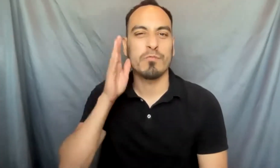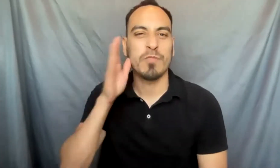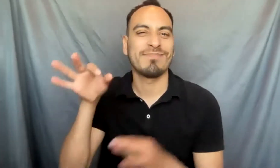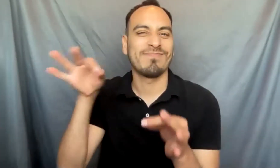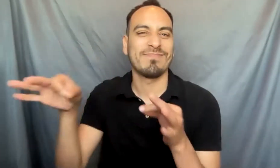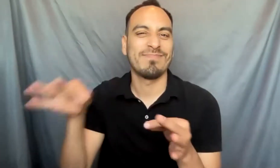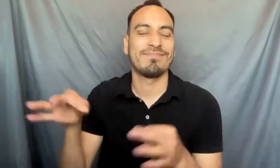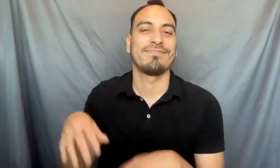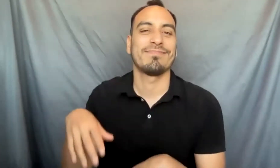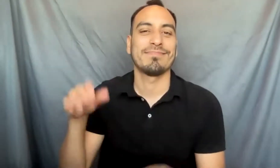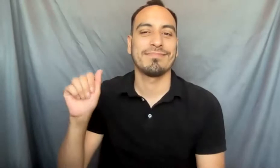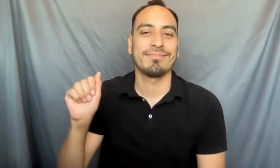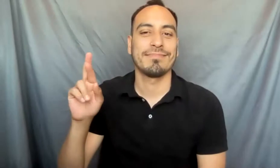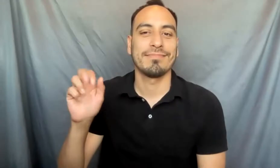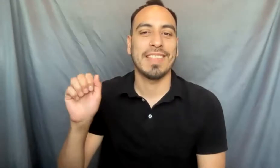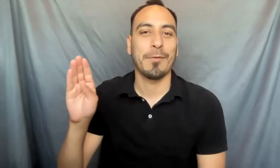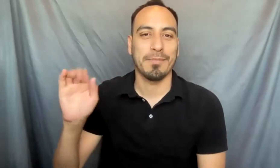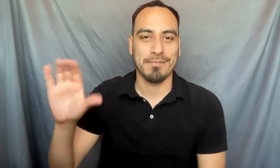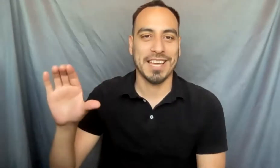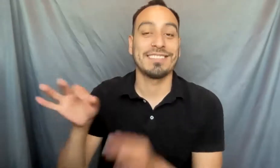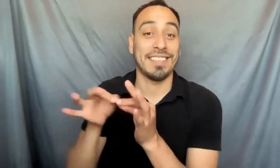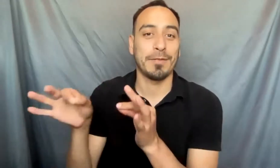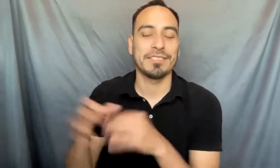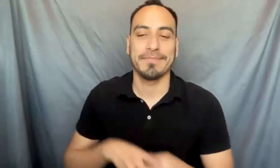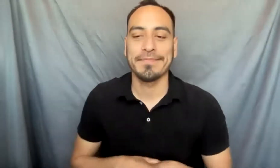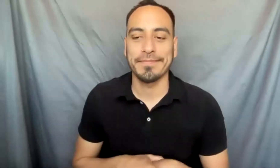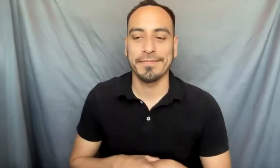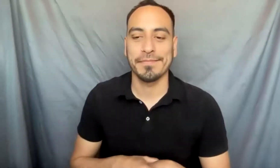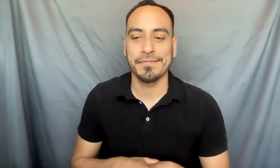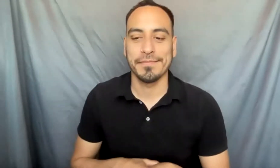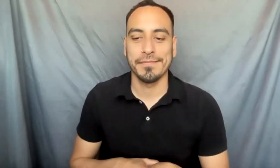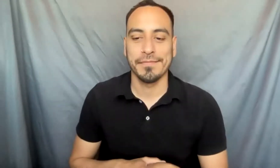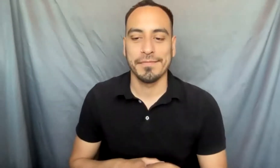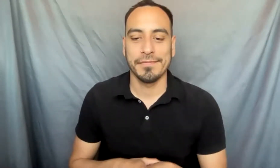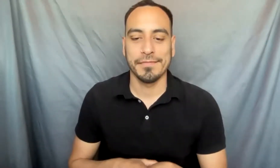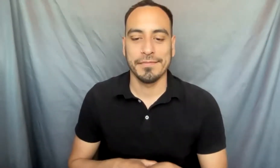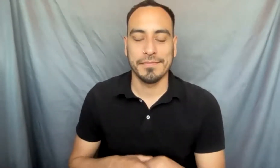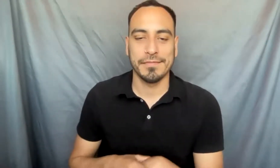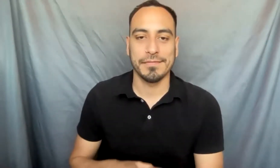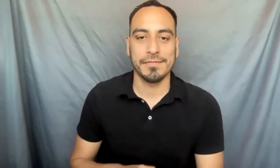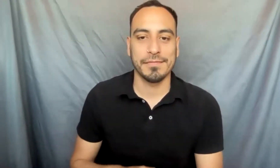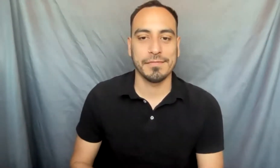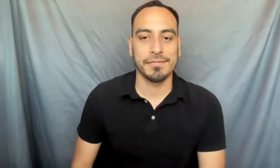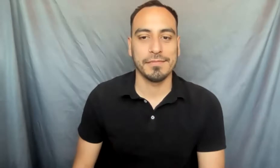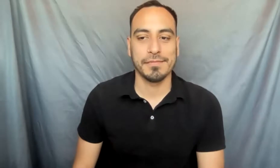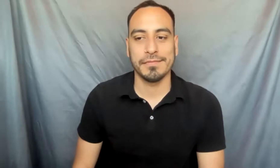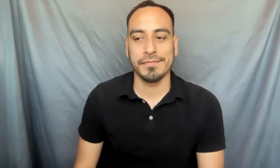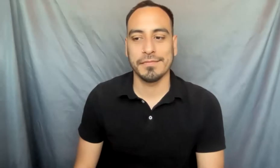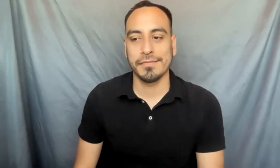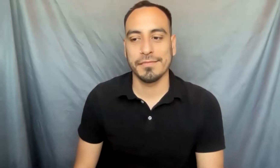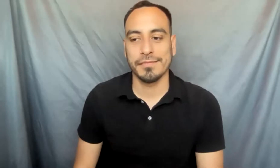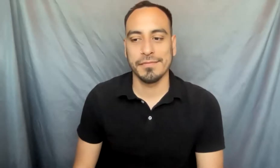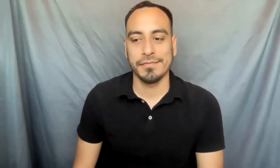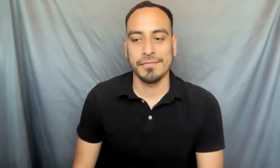أهلا وسهلا مرحبا بكم في ساكرامنتو كاليفورنيا في هذا اليوم المشرق الخميس. اليوم